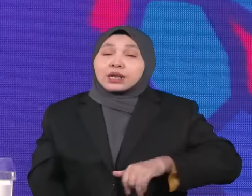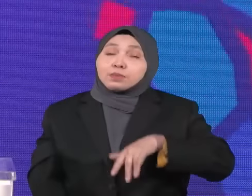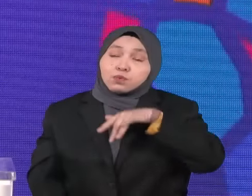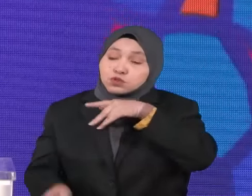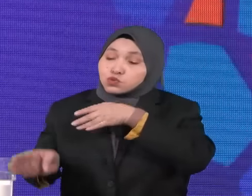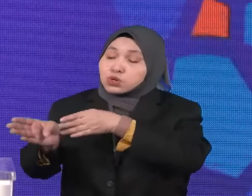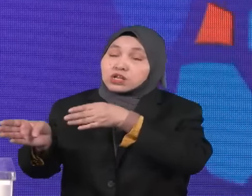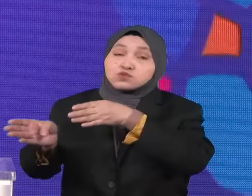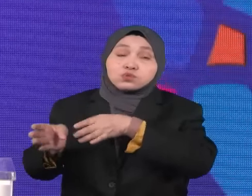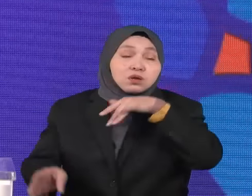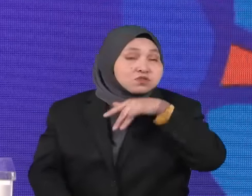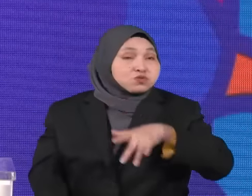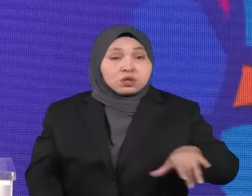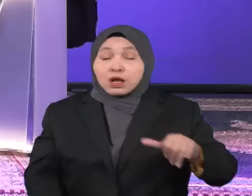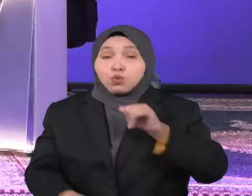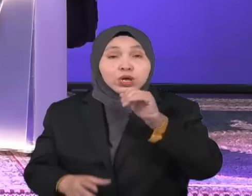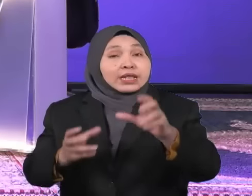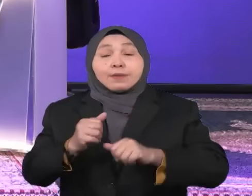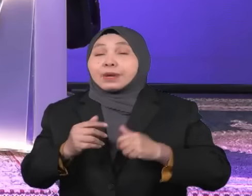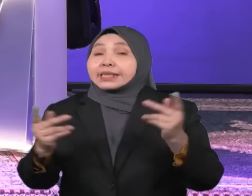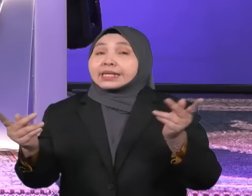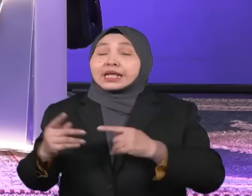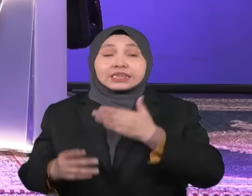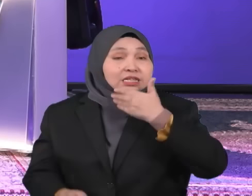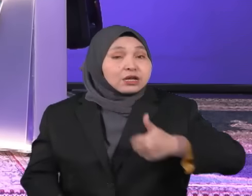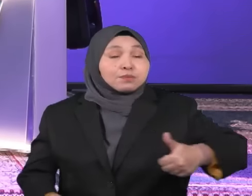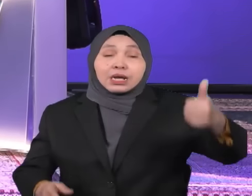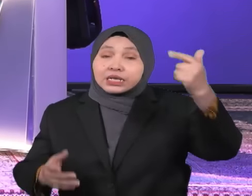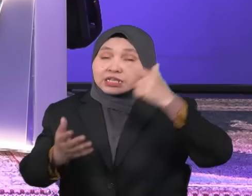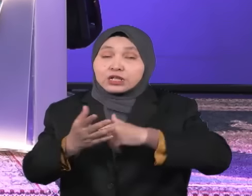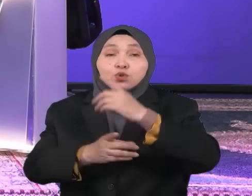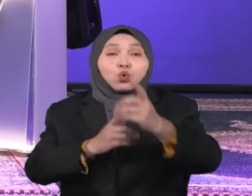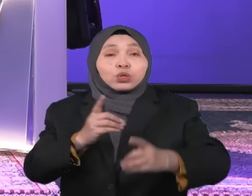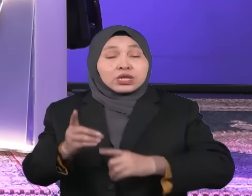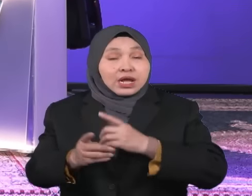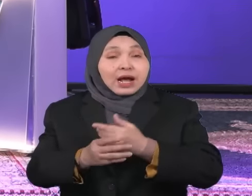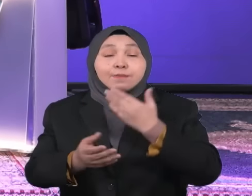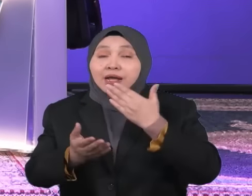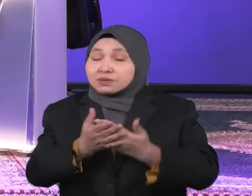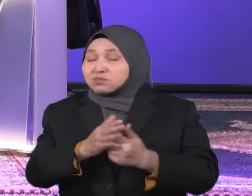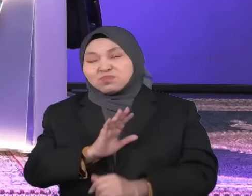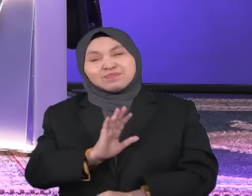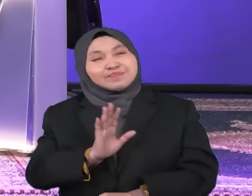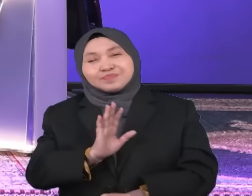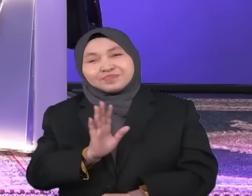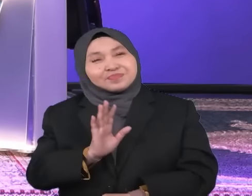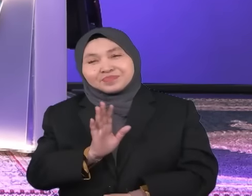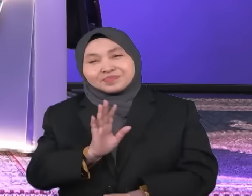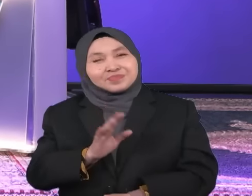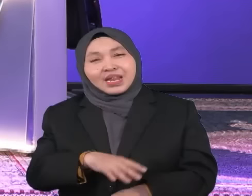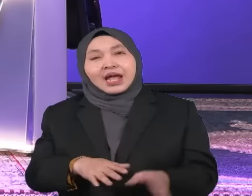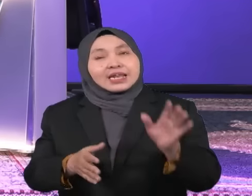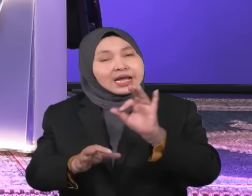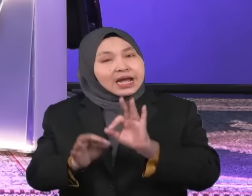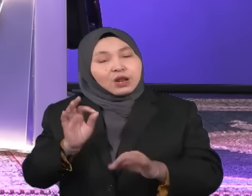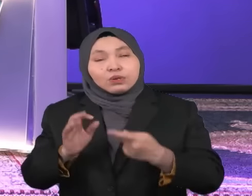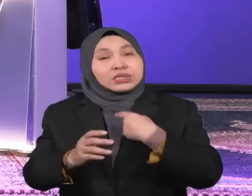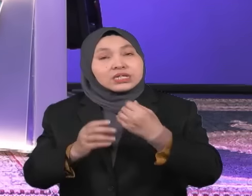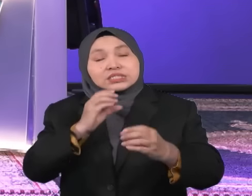wasallam. Bukannya kalau dapat kereta yang terbaik, oh ini dunia, hasanah di dunia, bukan, Ustaz, ya. Dan kalau kita bercakap